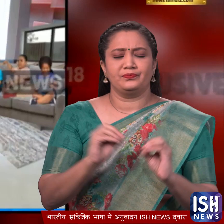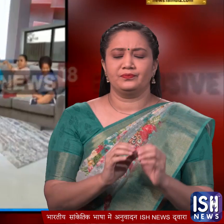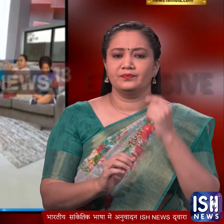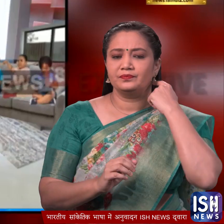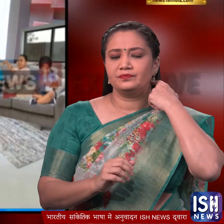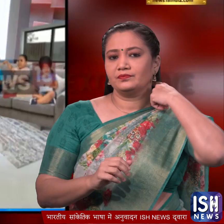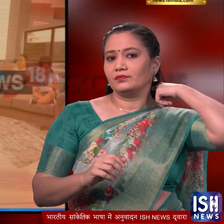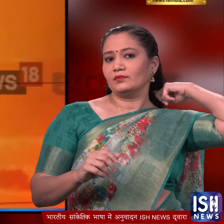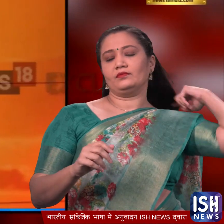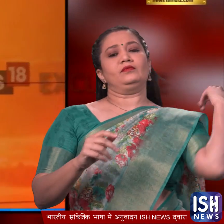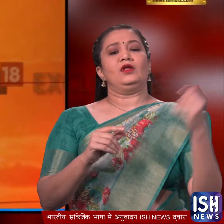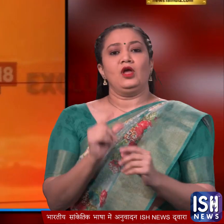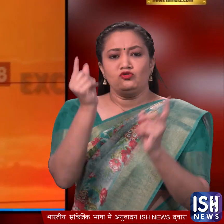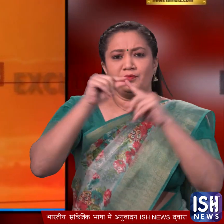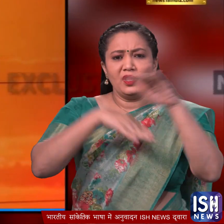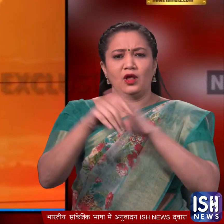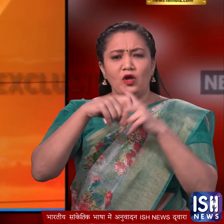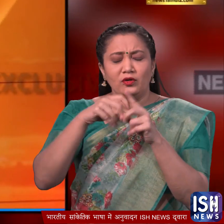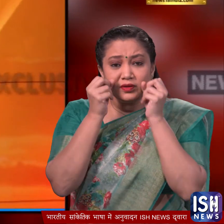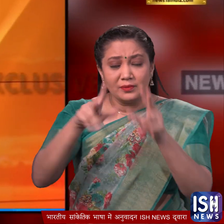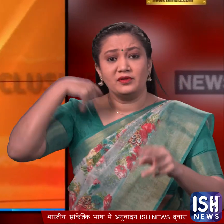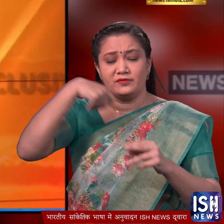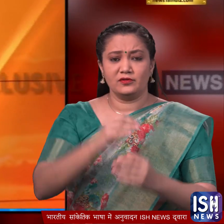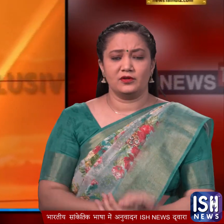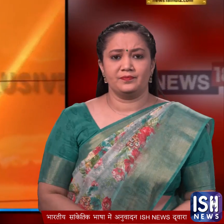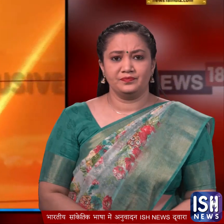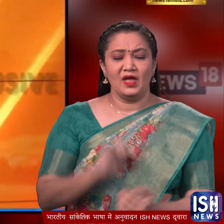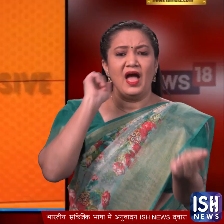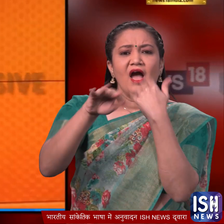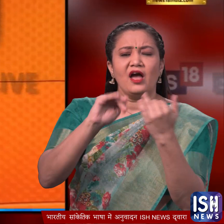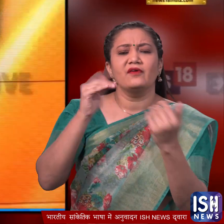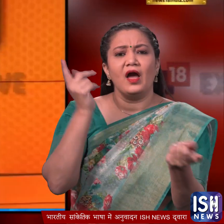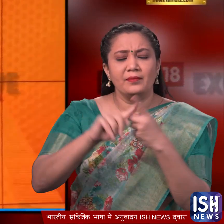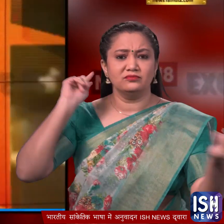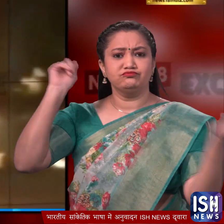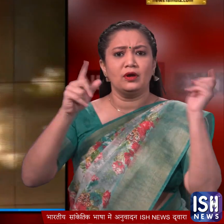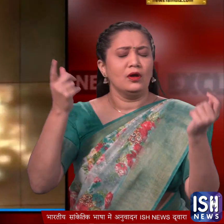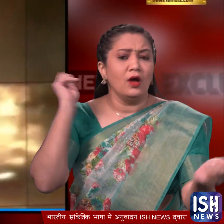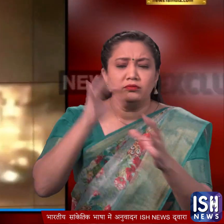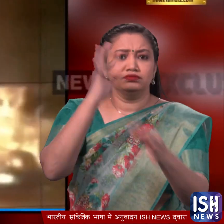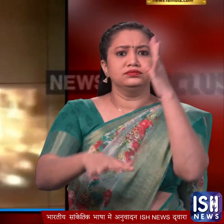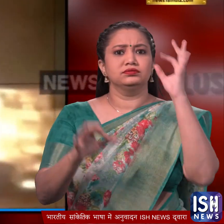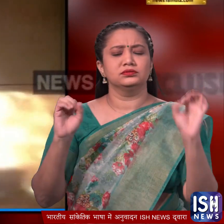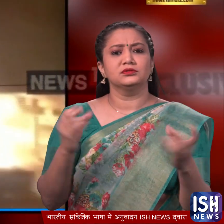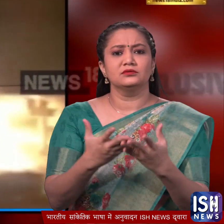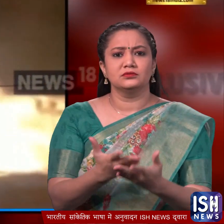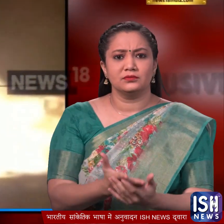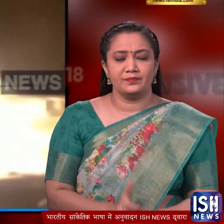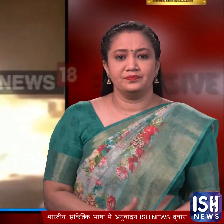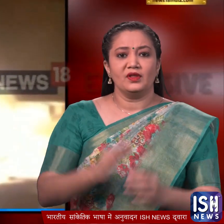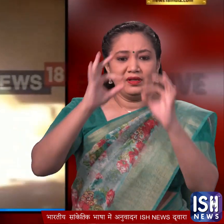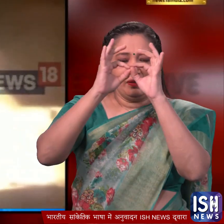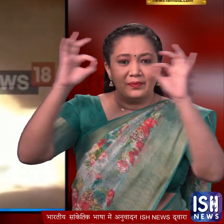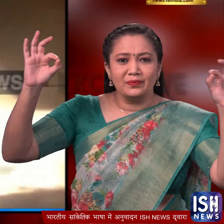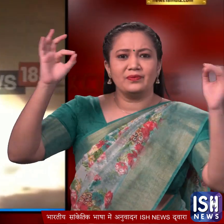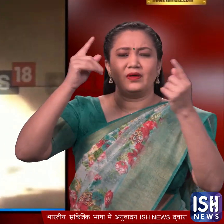दिया है। यूपी के कन्नौज से एक डरा देने वाला वीडियो सामने आया। वहां हाईवे से गुजर रहा एक ट्रक आग की लपटों में गिर गया। बताया गया